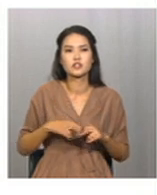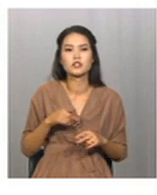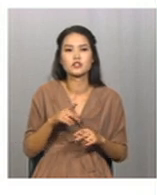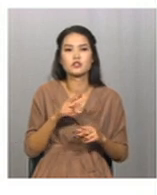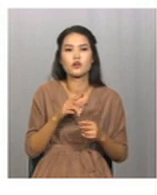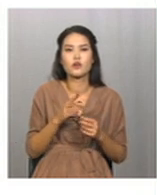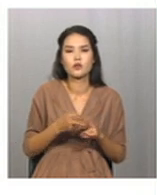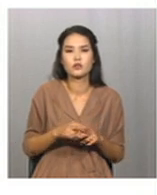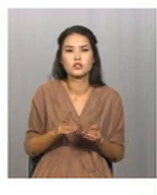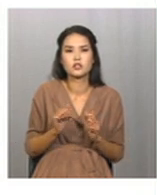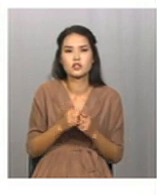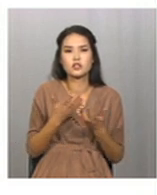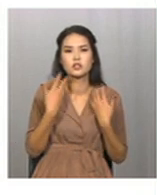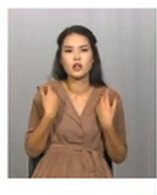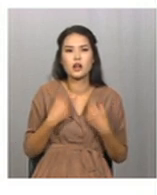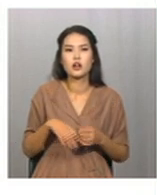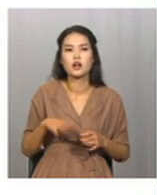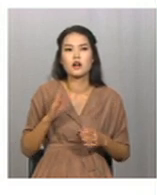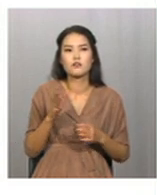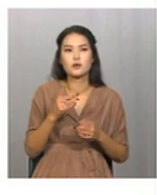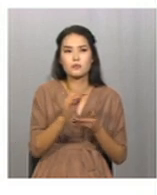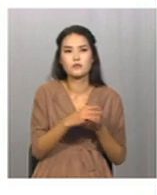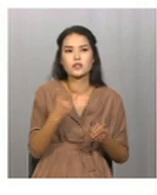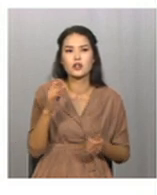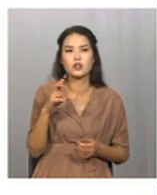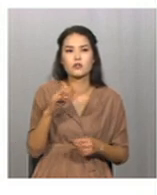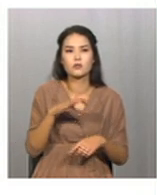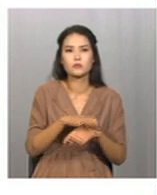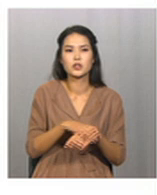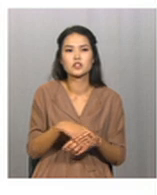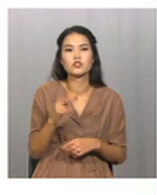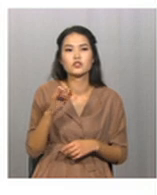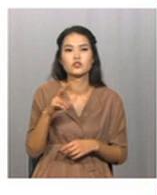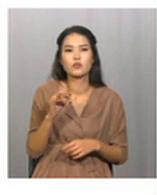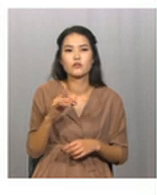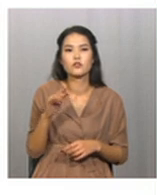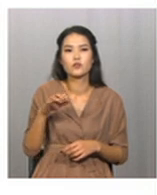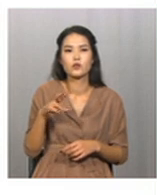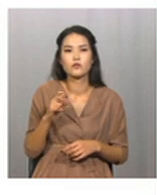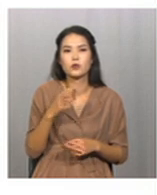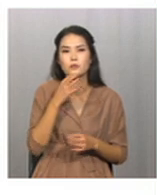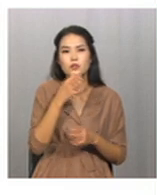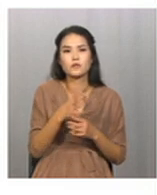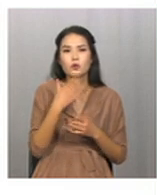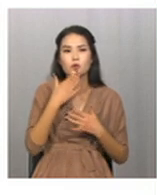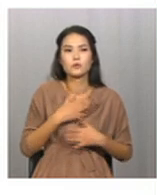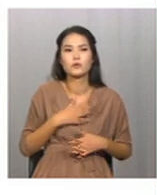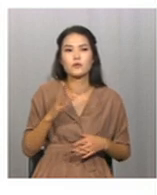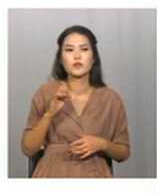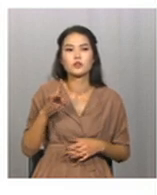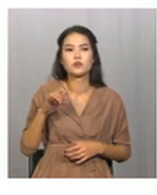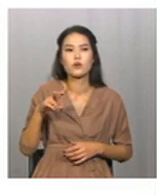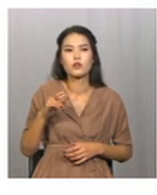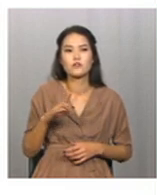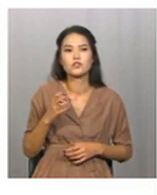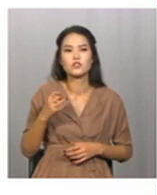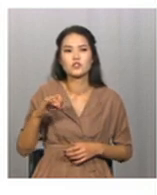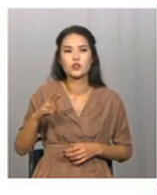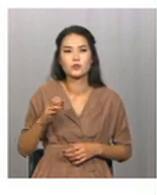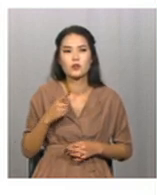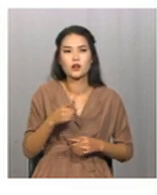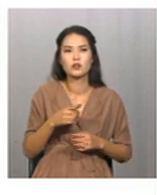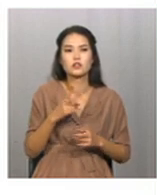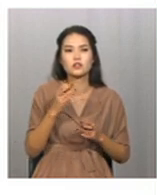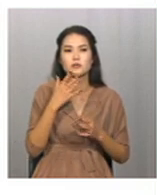если она не разделена». В повести «Гранатовый браслет» чиновник Желтков безответно любит Веру Николаевну Шейну. Он